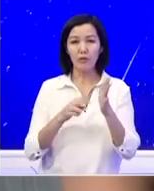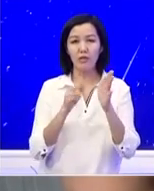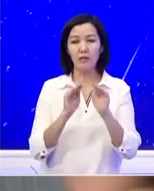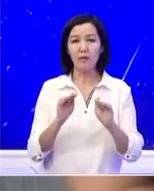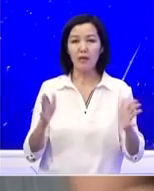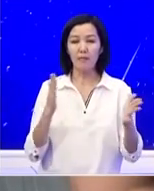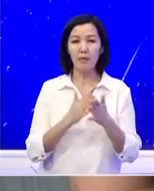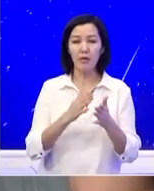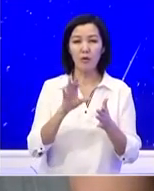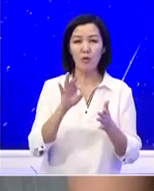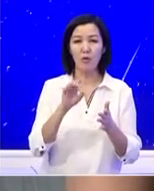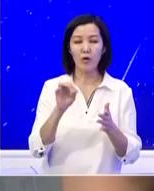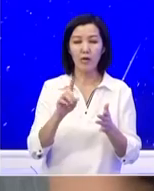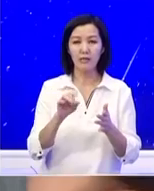айында